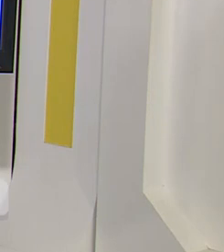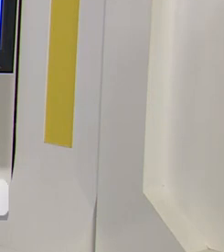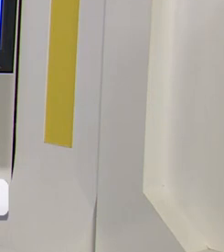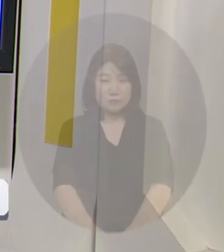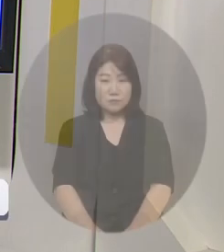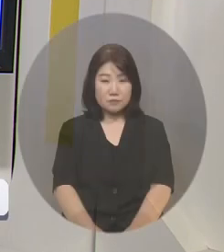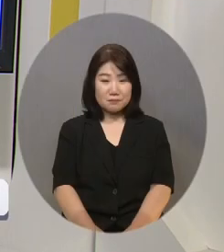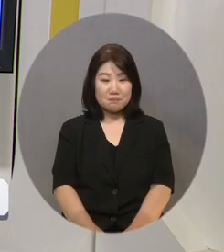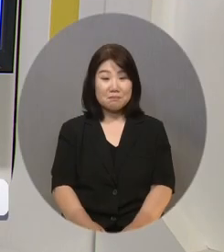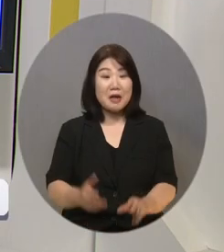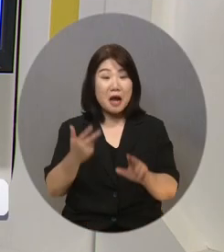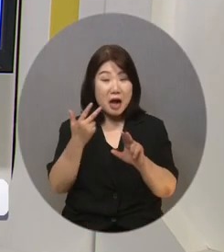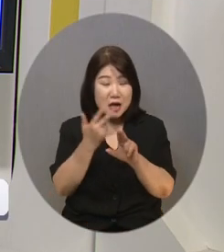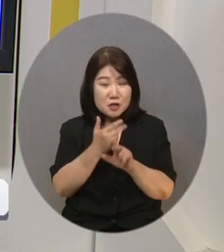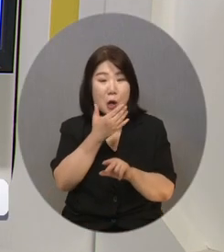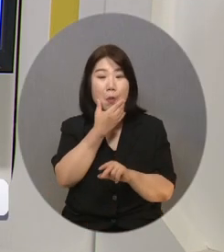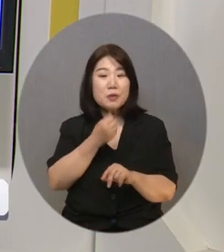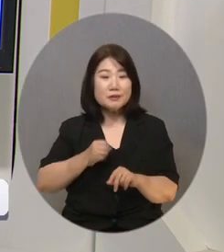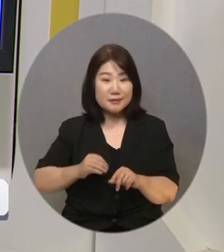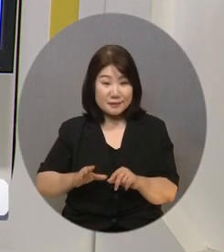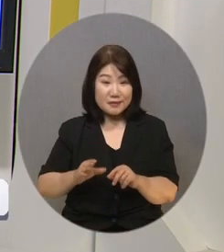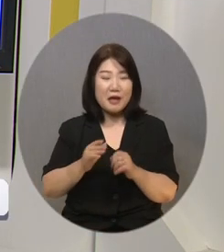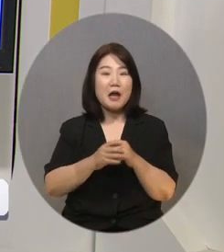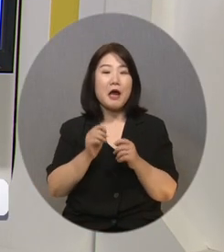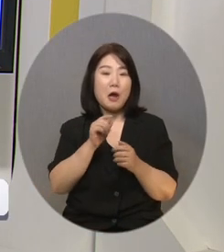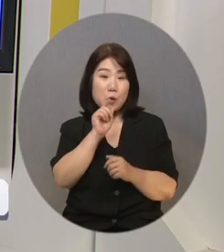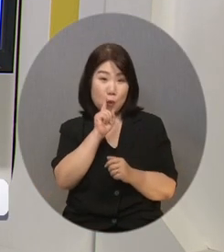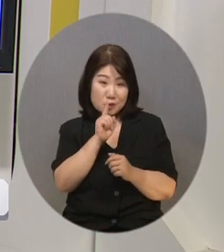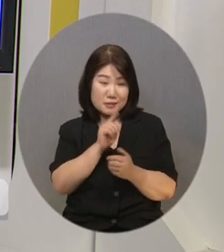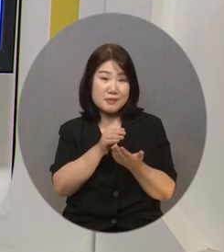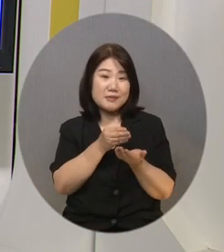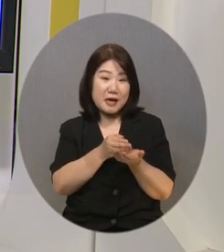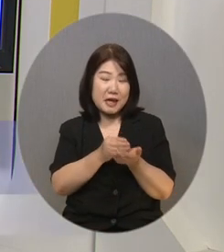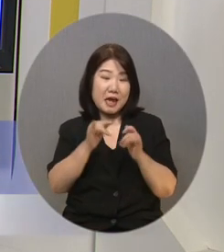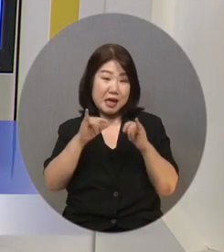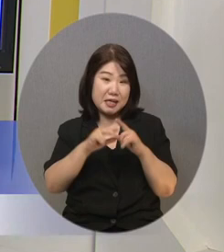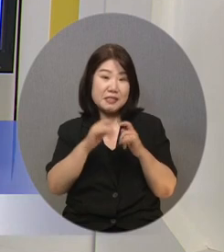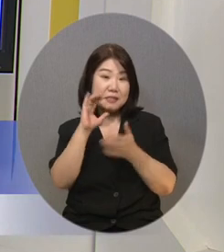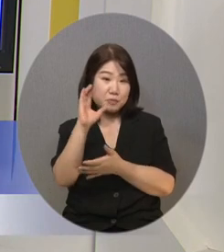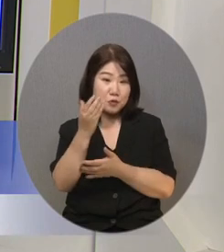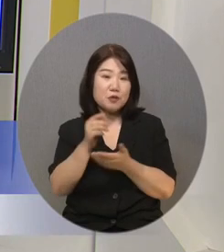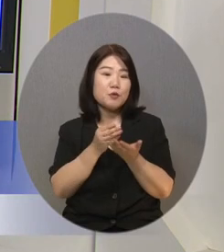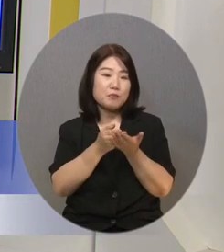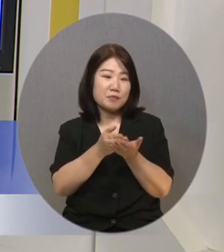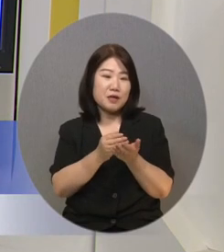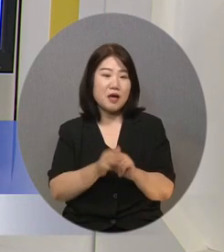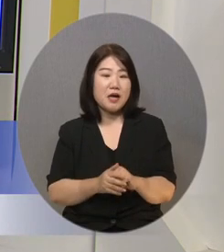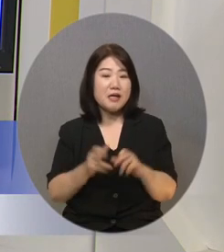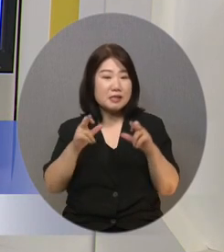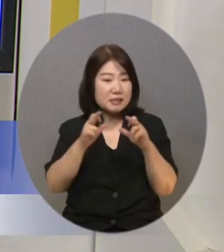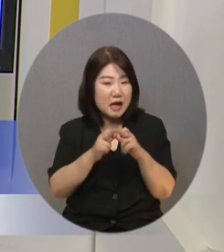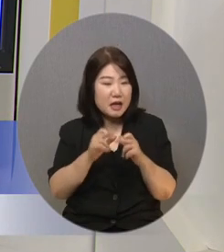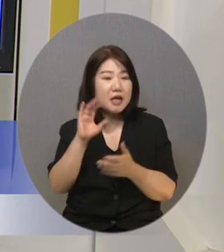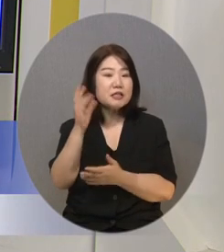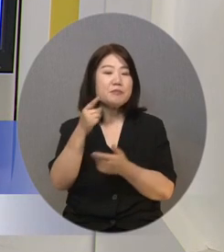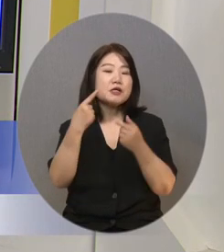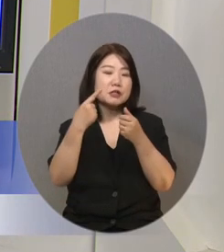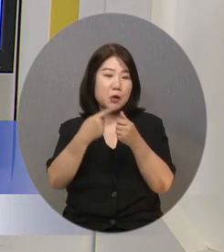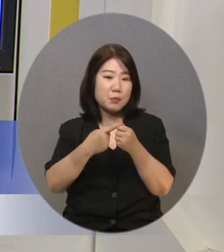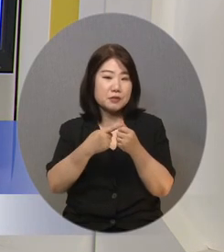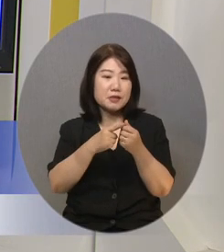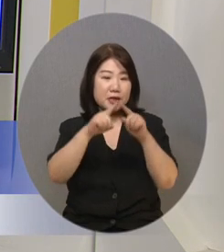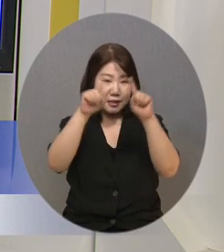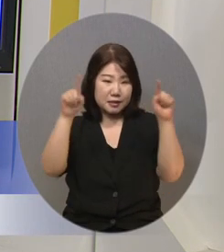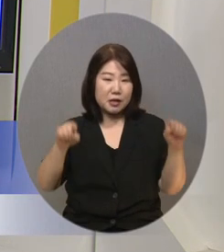한 주간의 복직의 소식을 장애인 신문과 함께 만나봅니다 장애인 신문 1487호 첫 번째 기사입니다